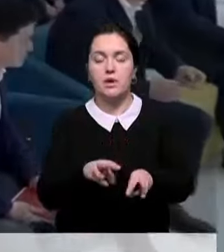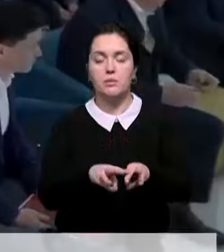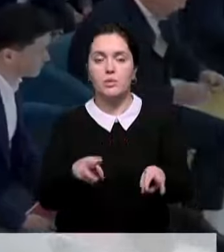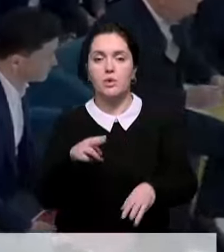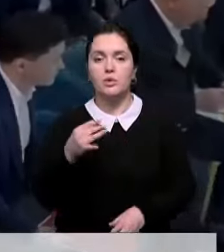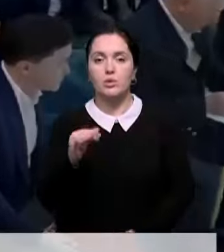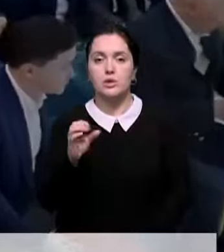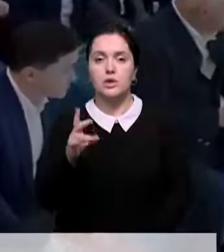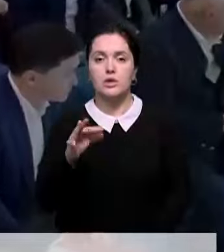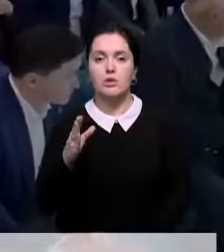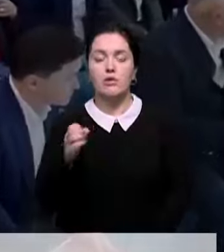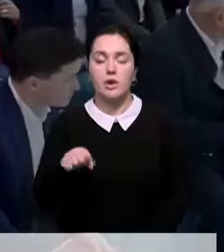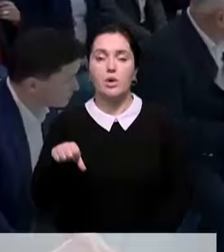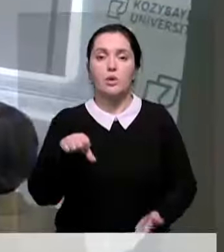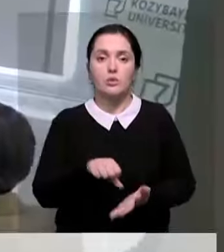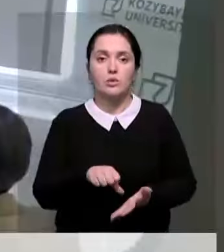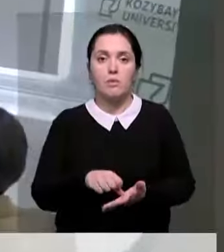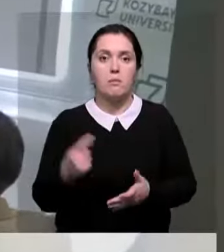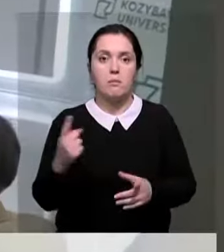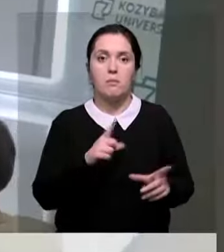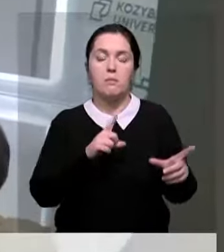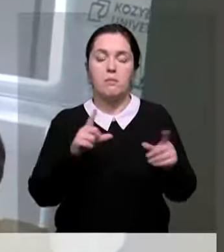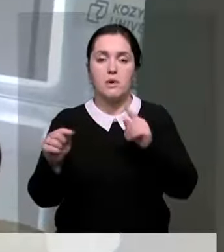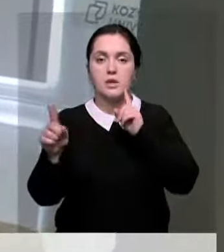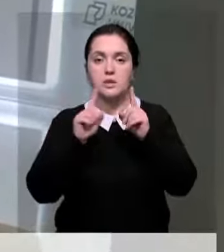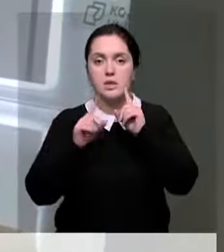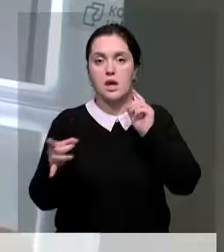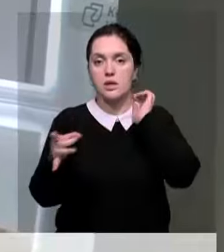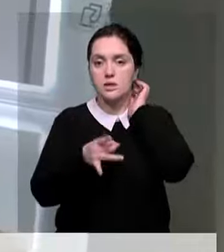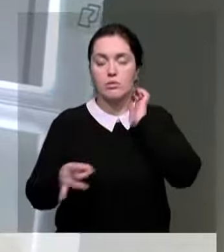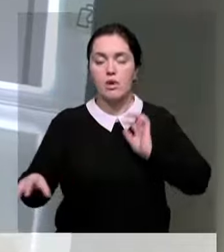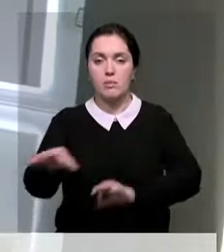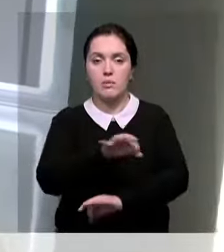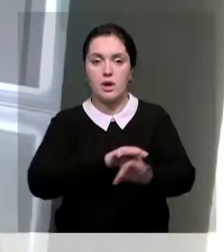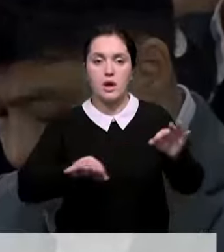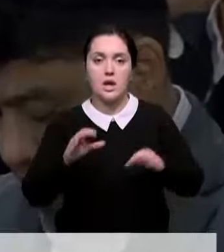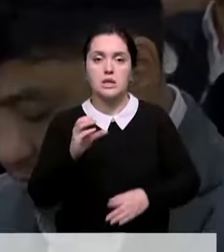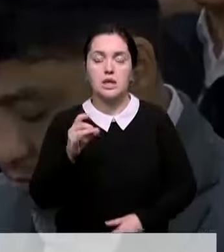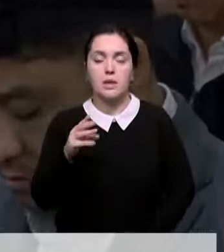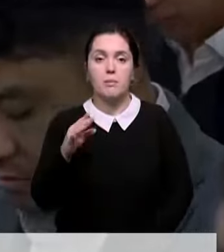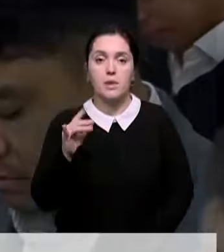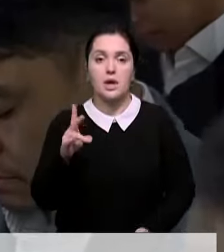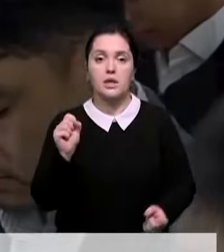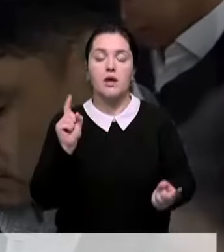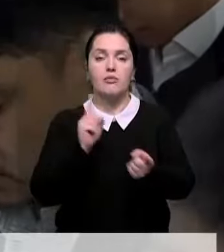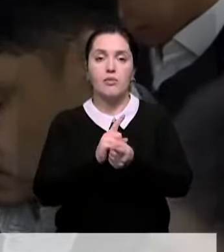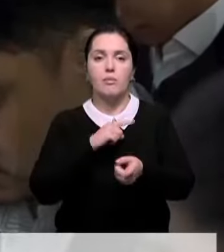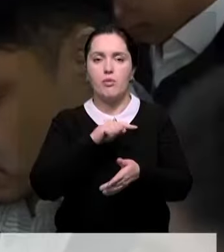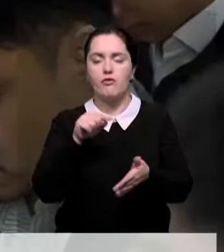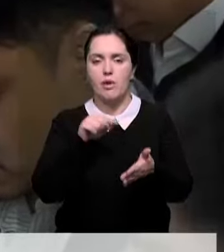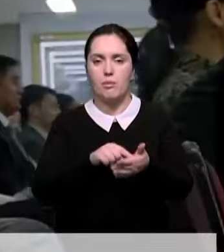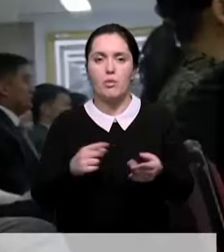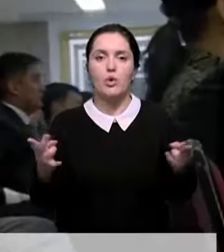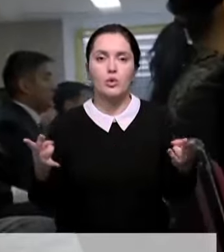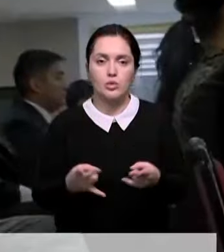Тамара Дуйсенова приняла участие в первом выездном заседании республиканского проектного офиса программы «Серпын». На встрече подняли вопрос о